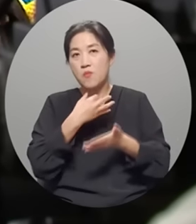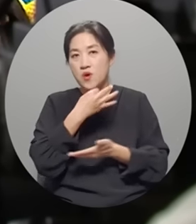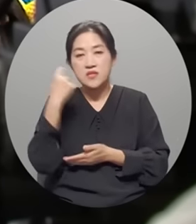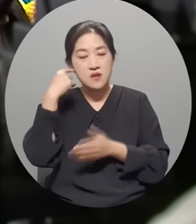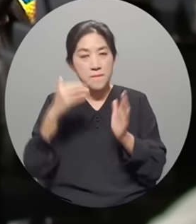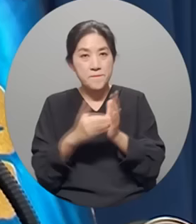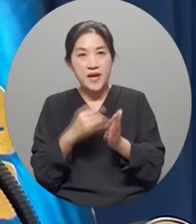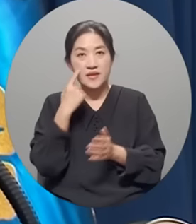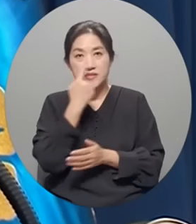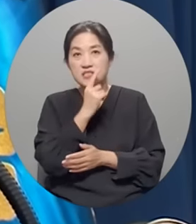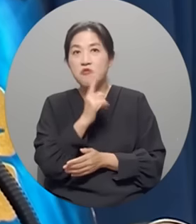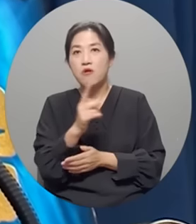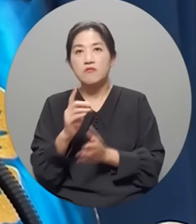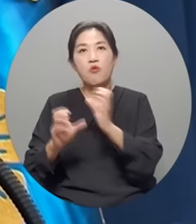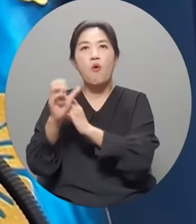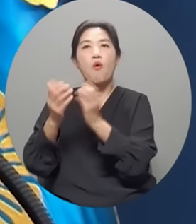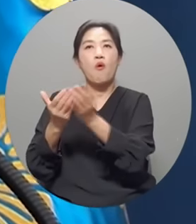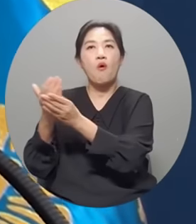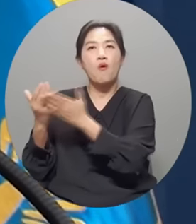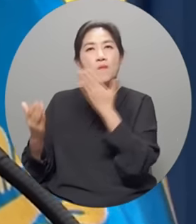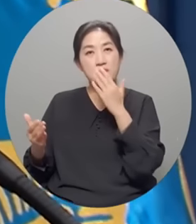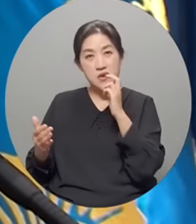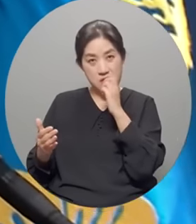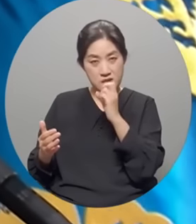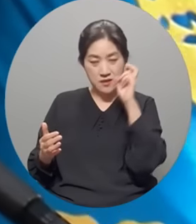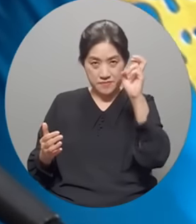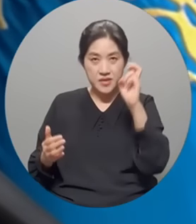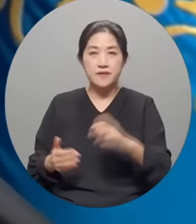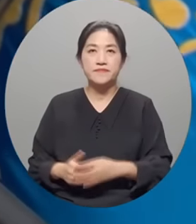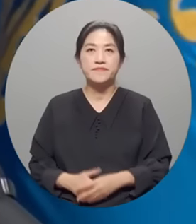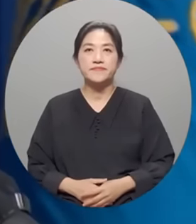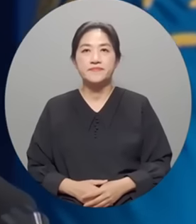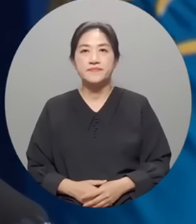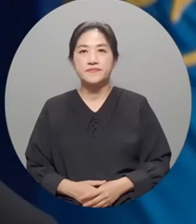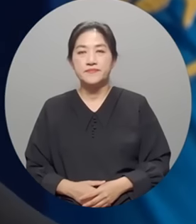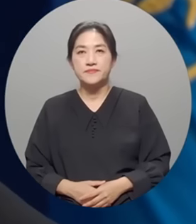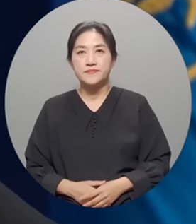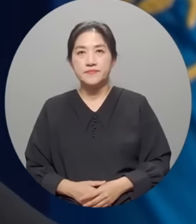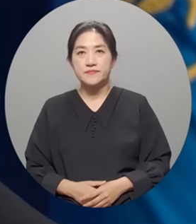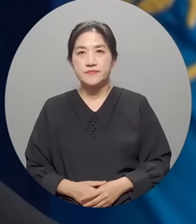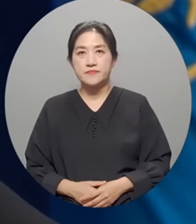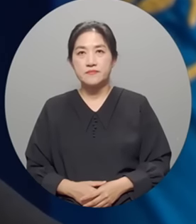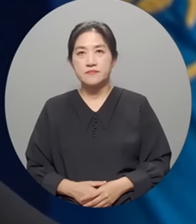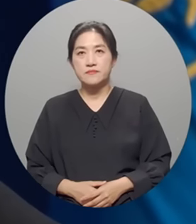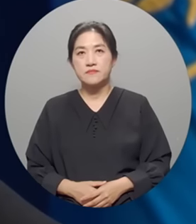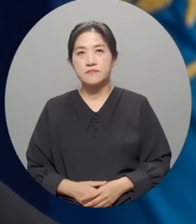증언이 더 나올 가능성이 커 보입니다. MBC 뉴스 이준입니다.